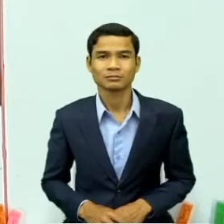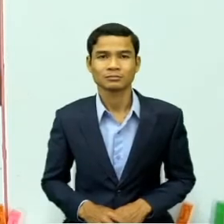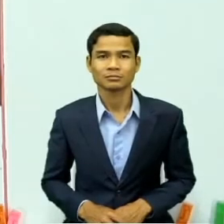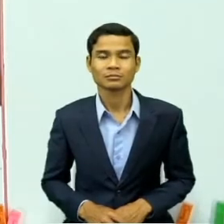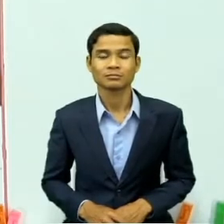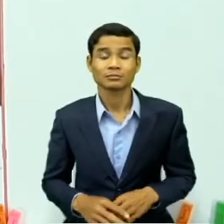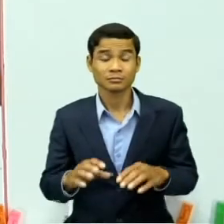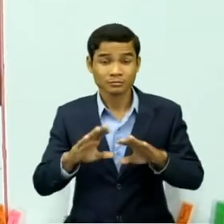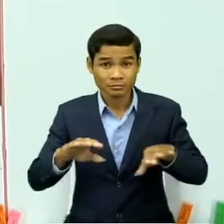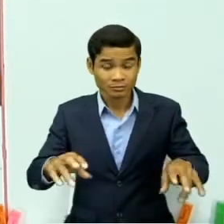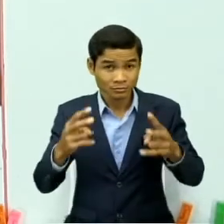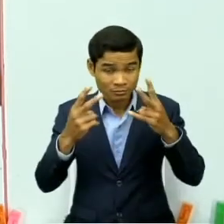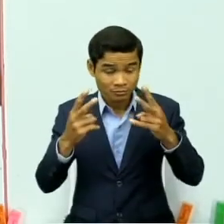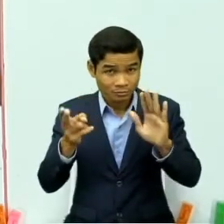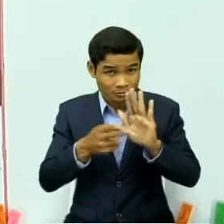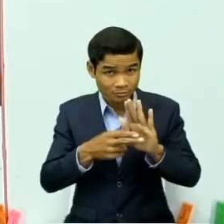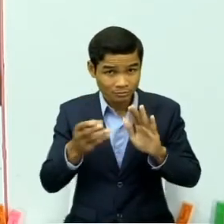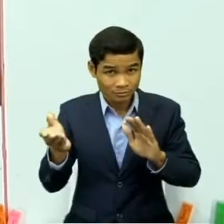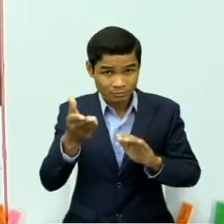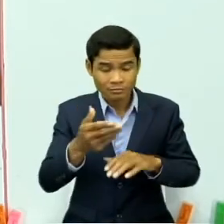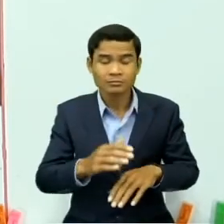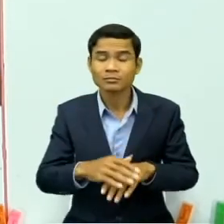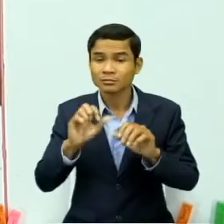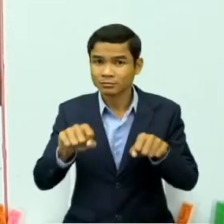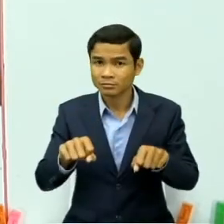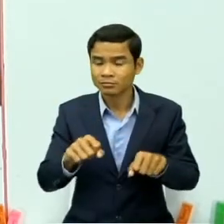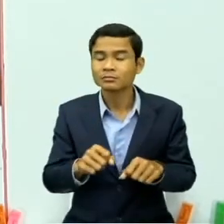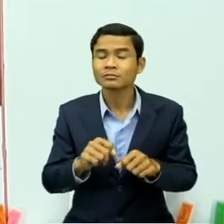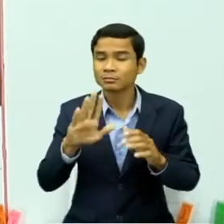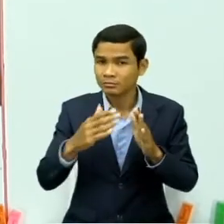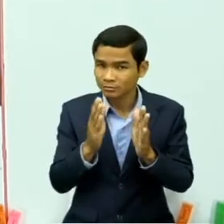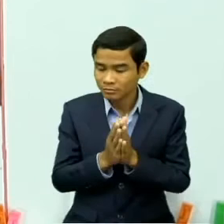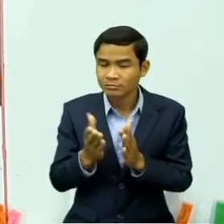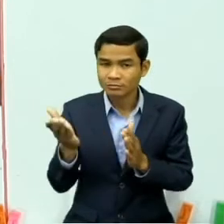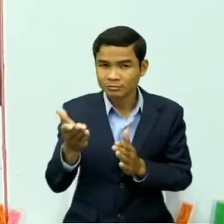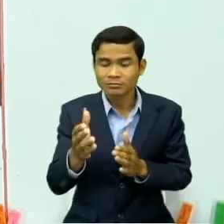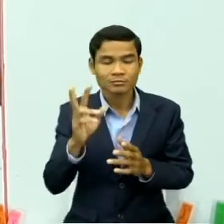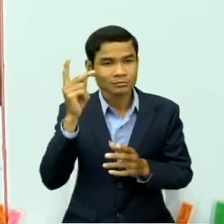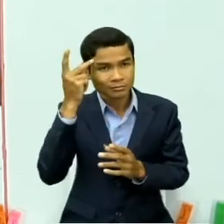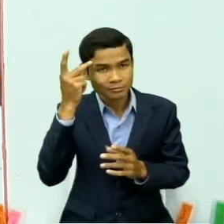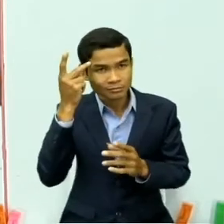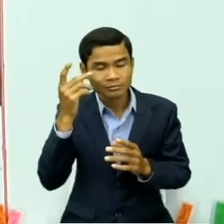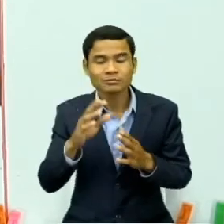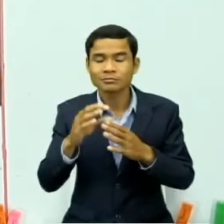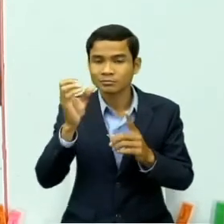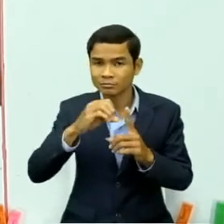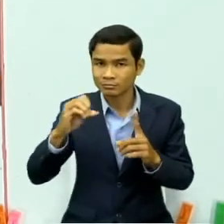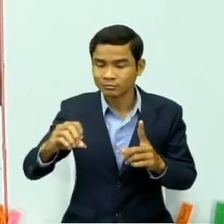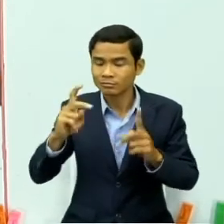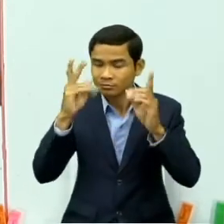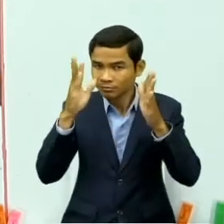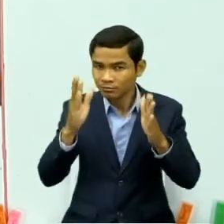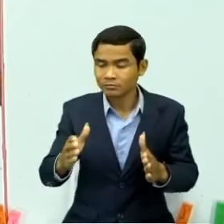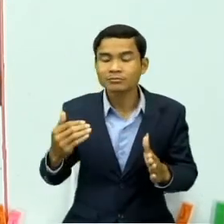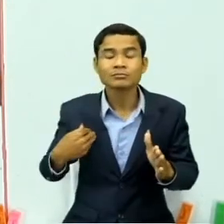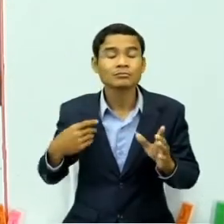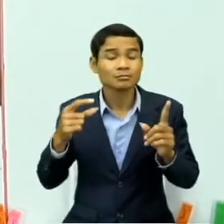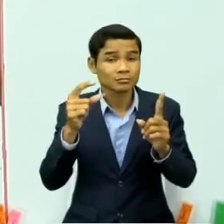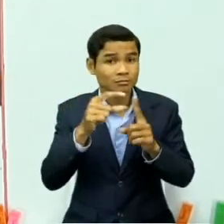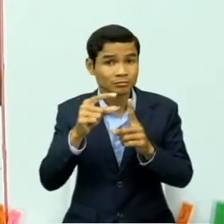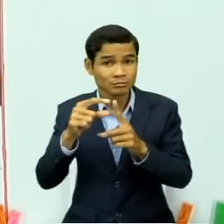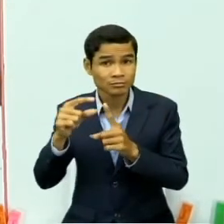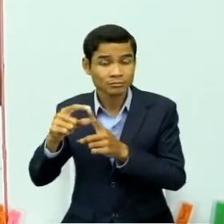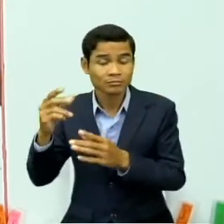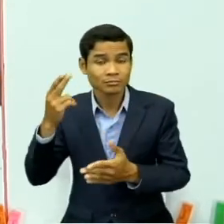chà con mở khơi nhé con chà con này là con kịch bằng tạch mớ tăng lập ba rộ ba mẹ cổ miên bia ở vầy khả